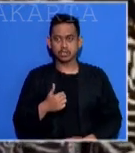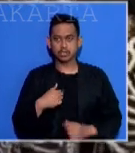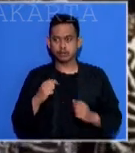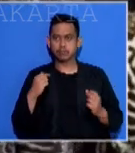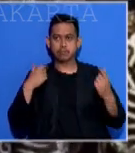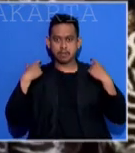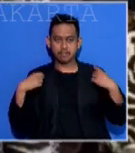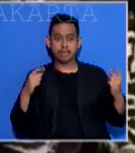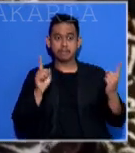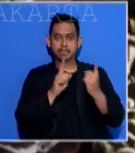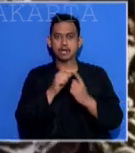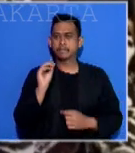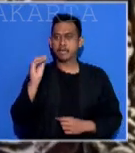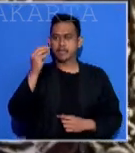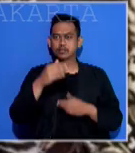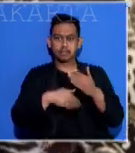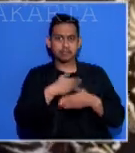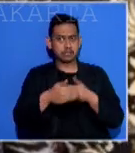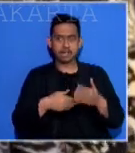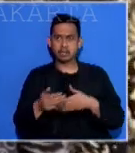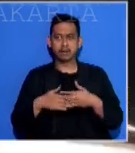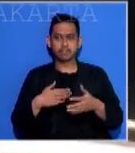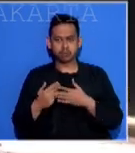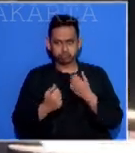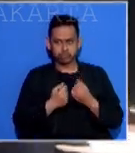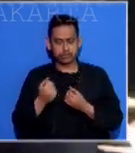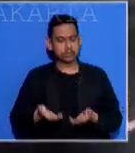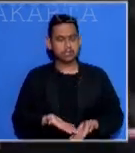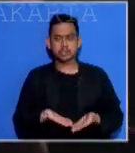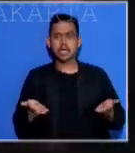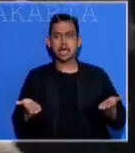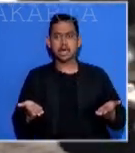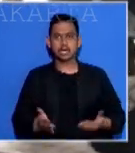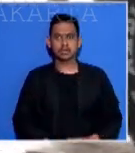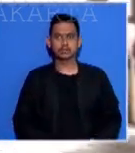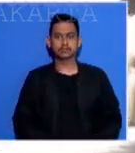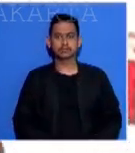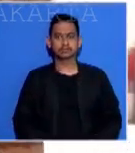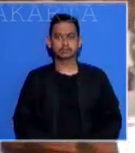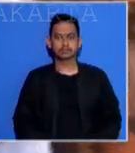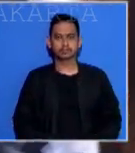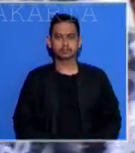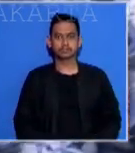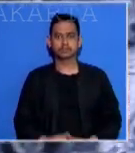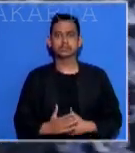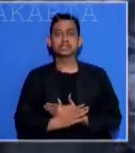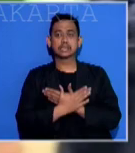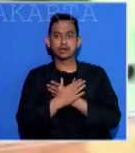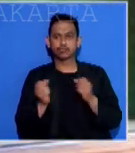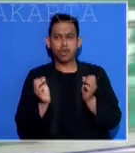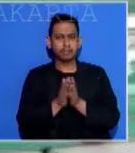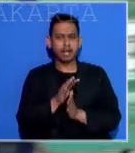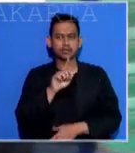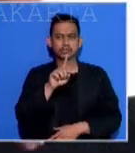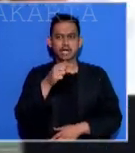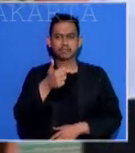silakan. Memang seperti itu, silakan untuk memperjuangkan seperti itu. Di Kabupaten Gunung Kidul setidaknya terdapat